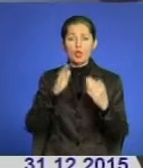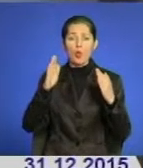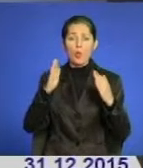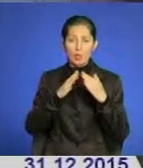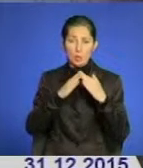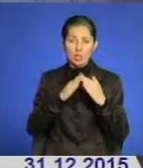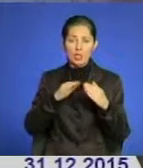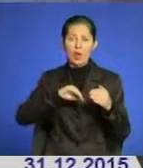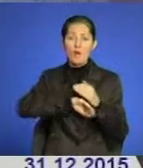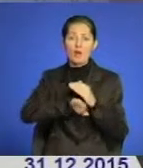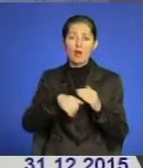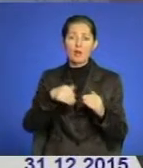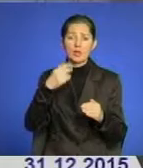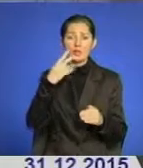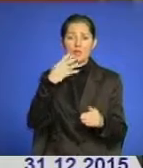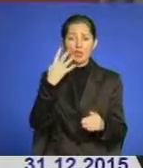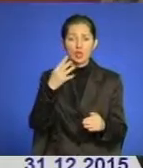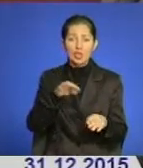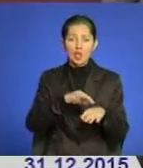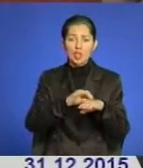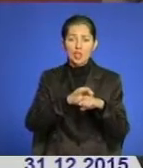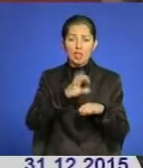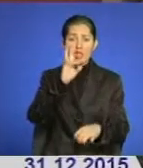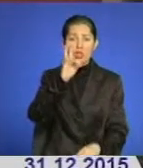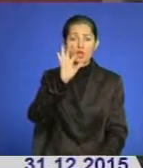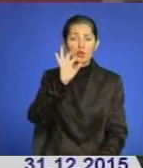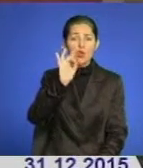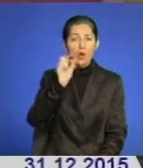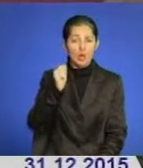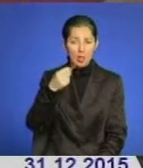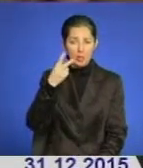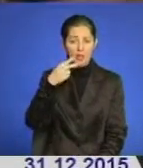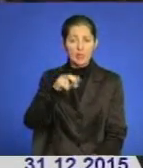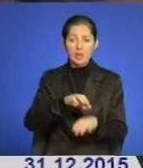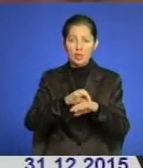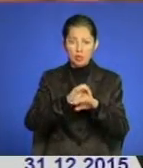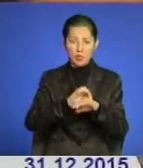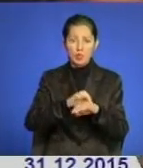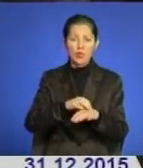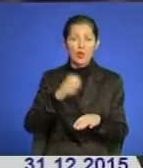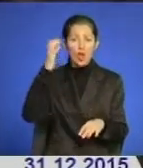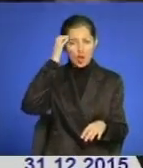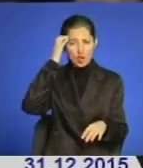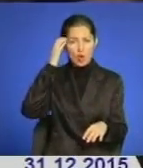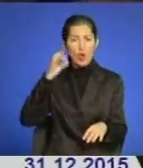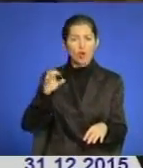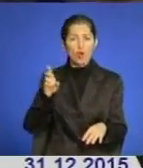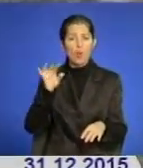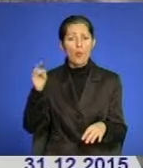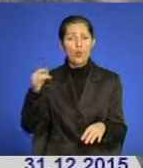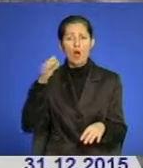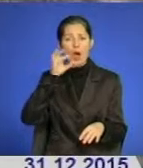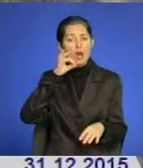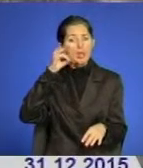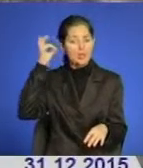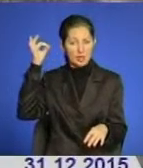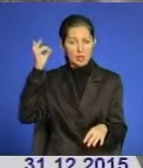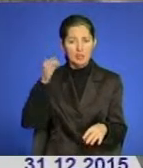шкіри норки та 20 шкір чорно-бурої лисиці на загальну суму чверть мільйона гривень. Після забою, коли ми